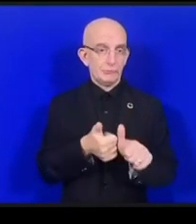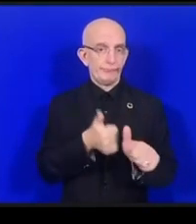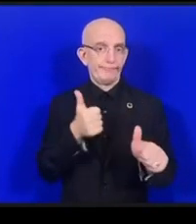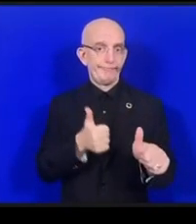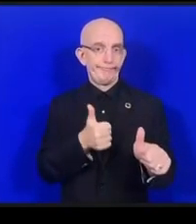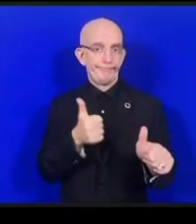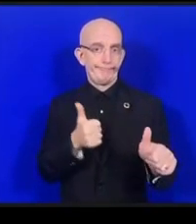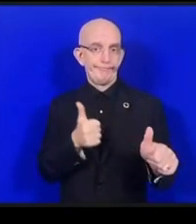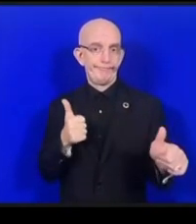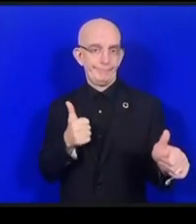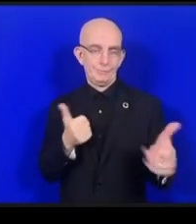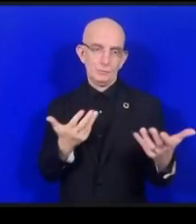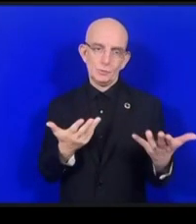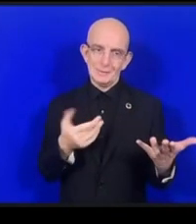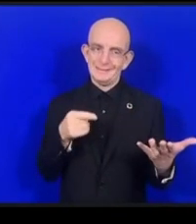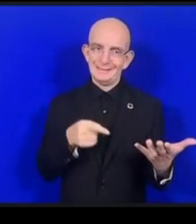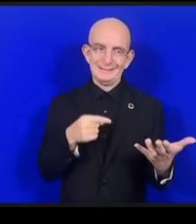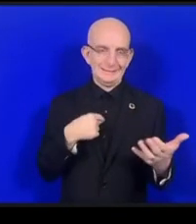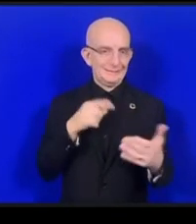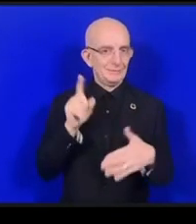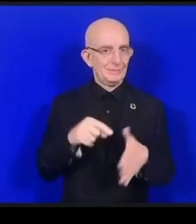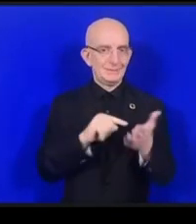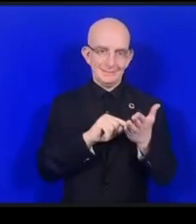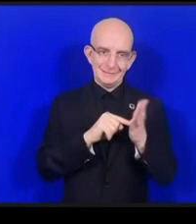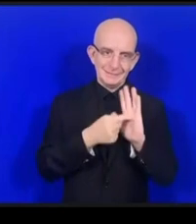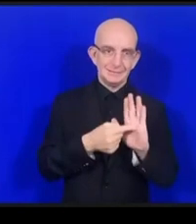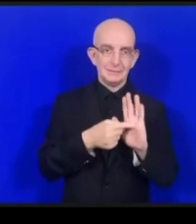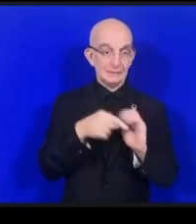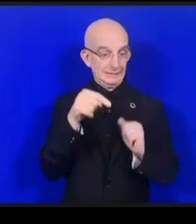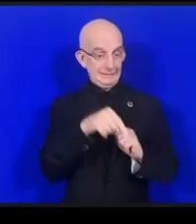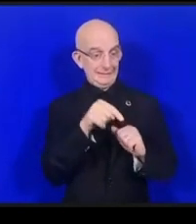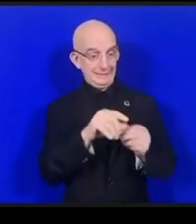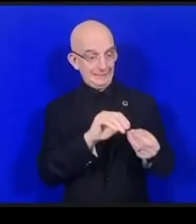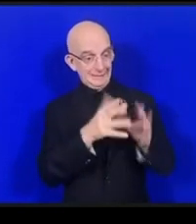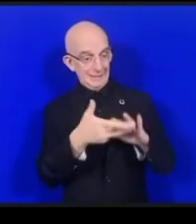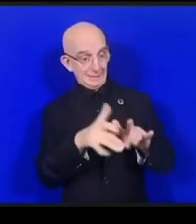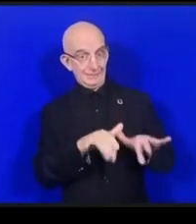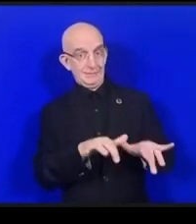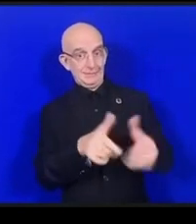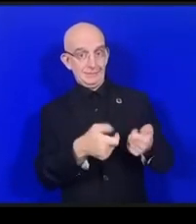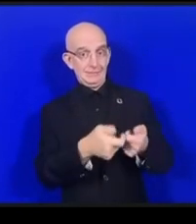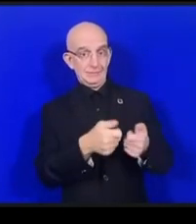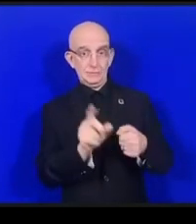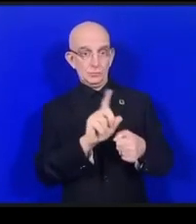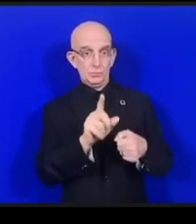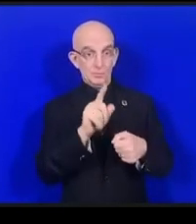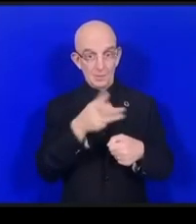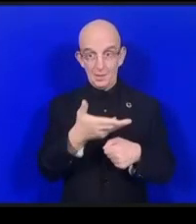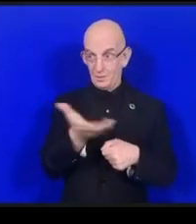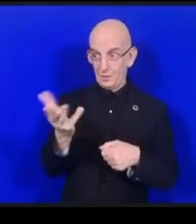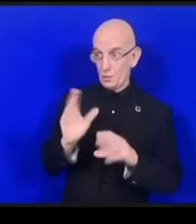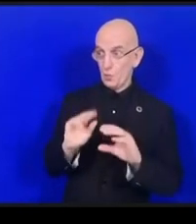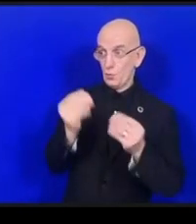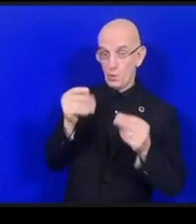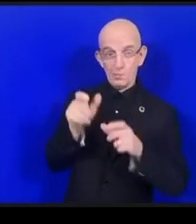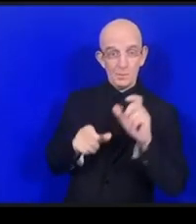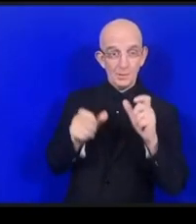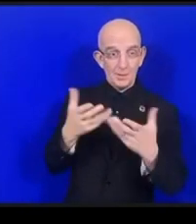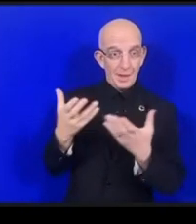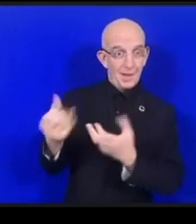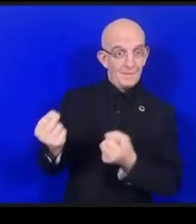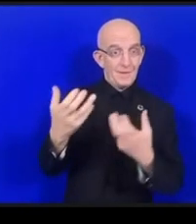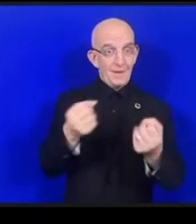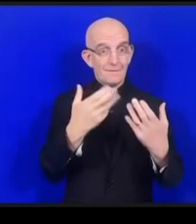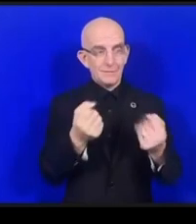которое я хотела бы подчеркнуть оно важно Для нас важно чтобы его услышали